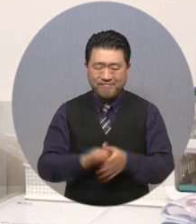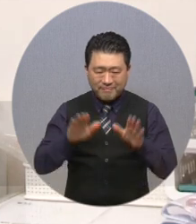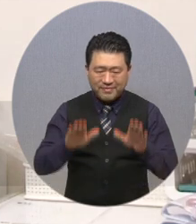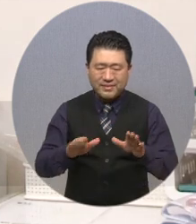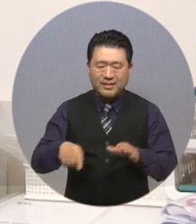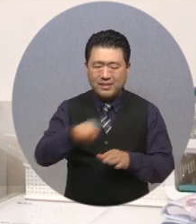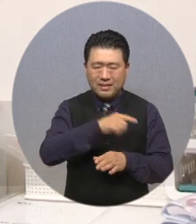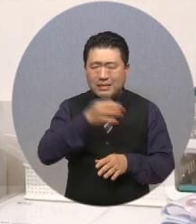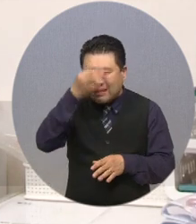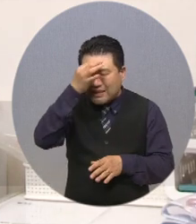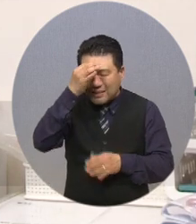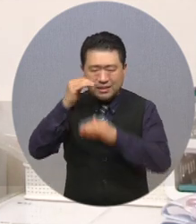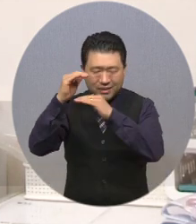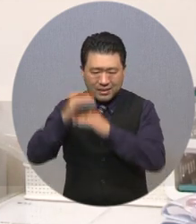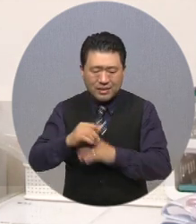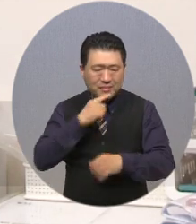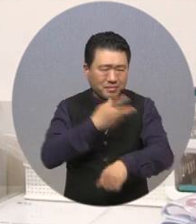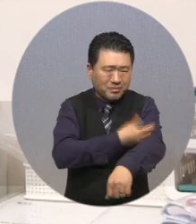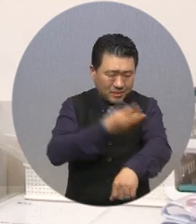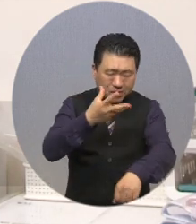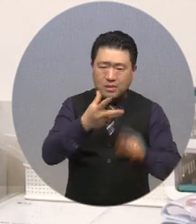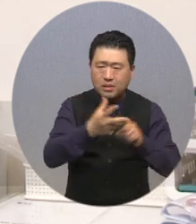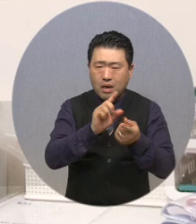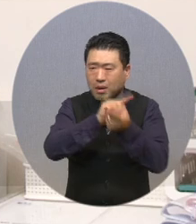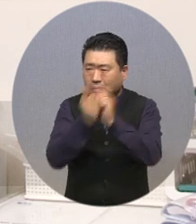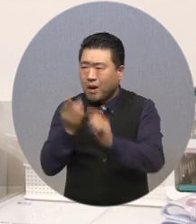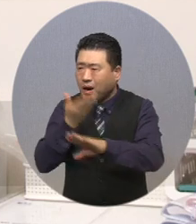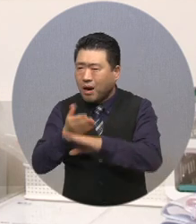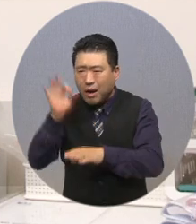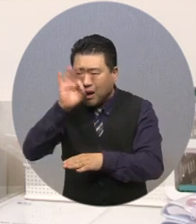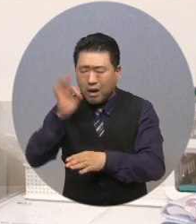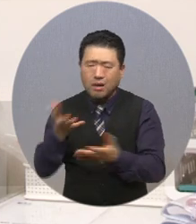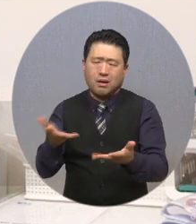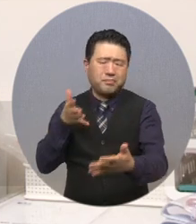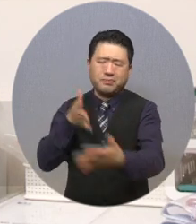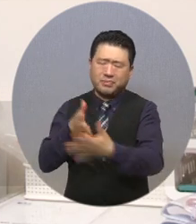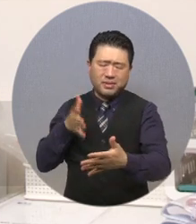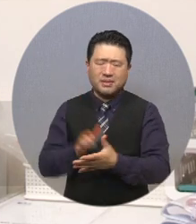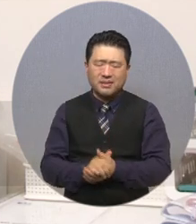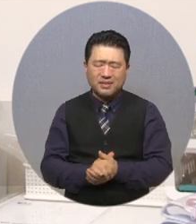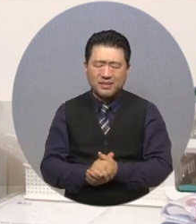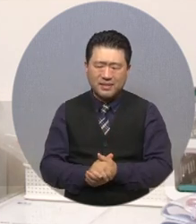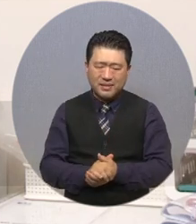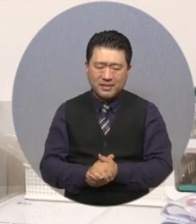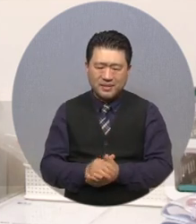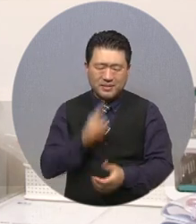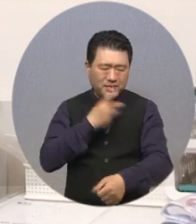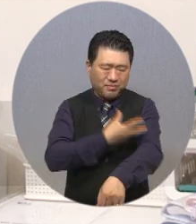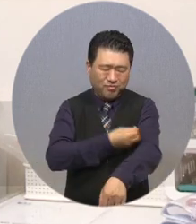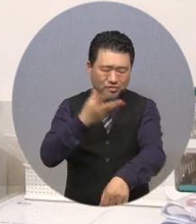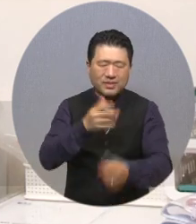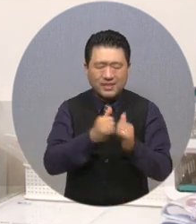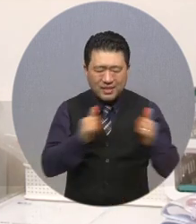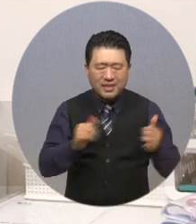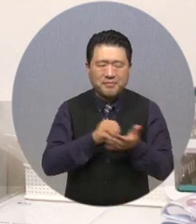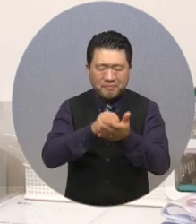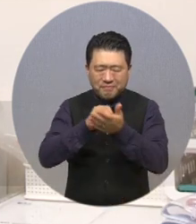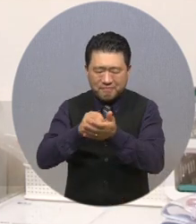현재 기술로서 혈액은 대체 불가한 물질이기 때문에 헌혈자분들의